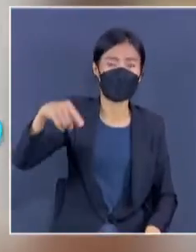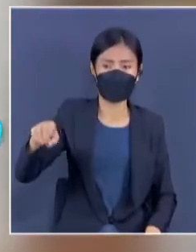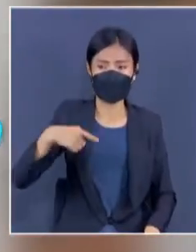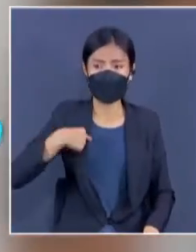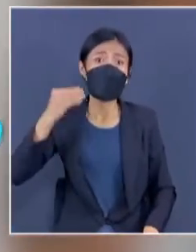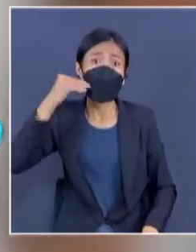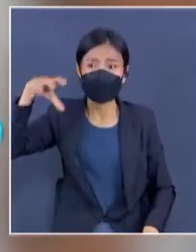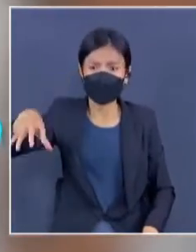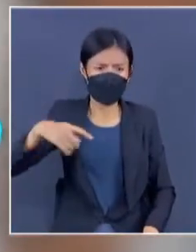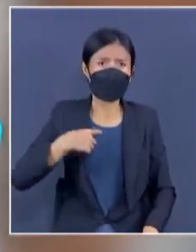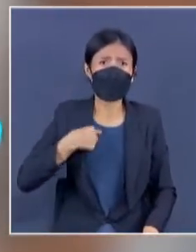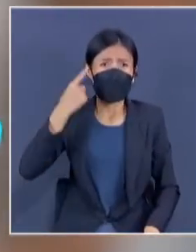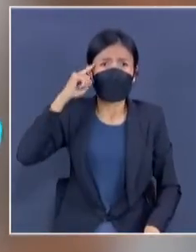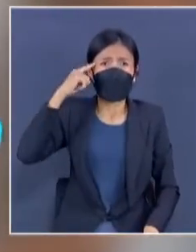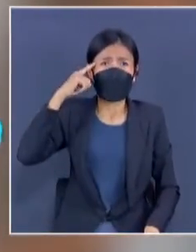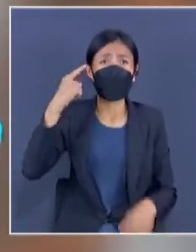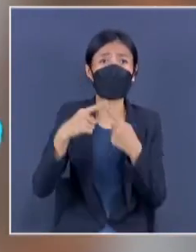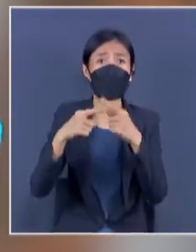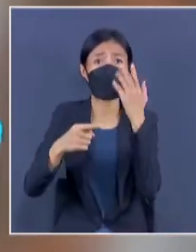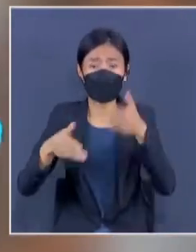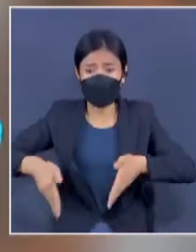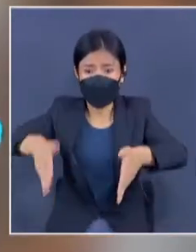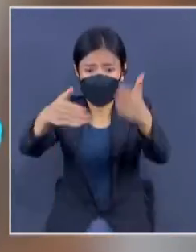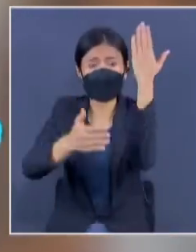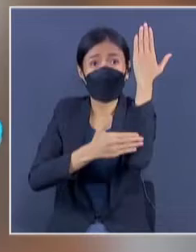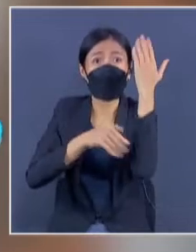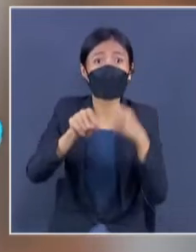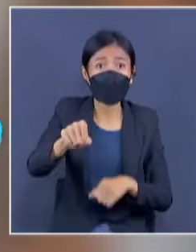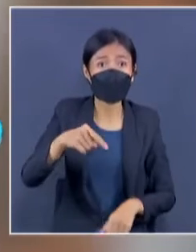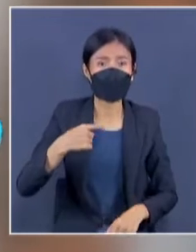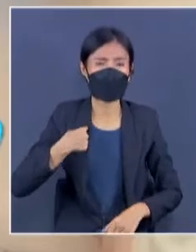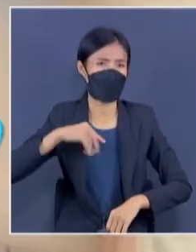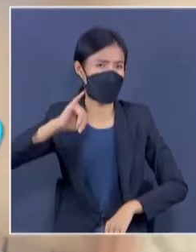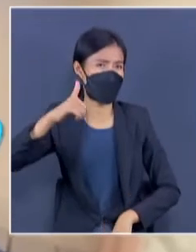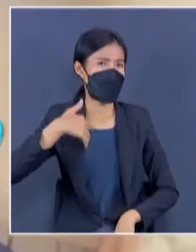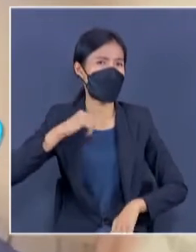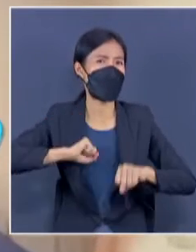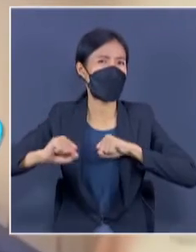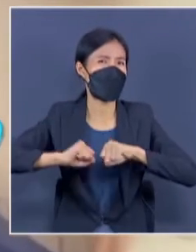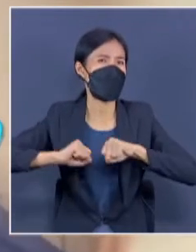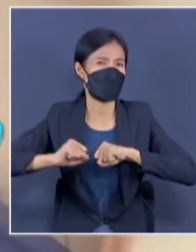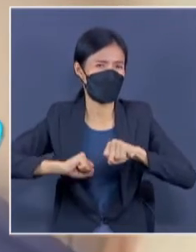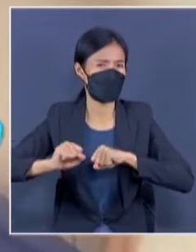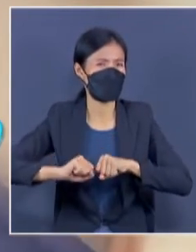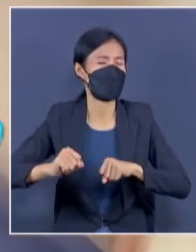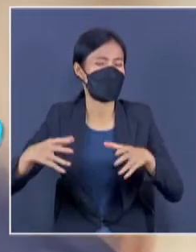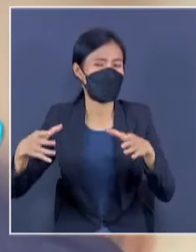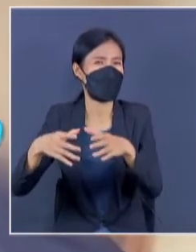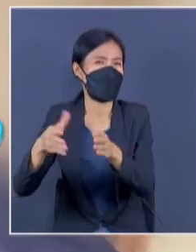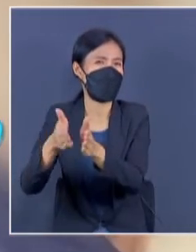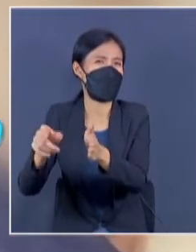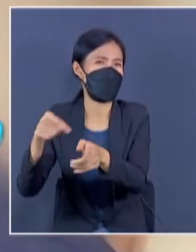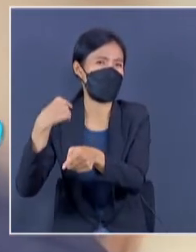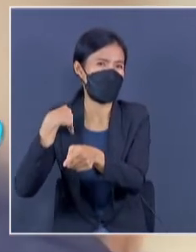แต่ว่าในซอยนั้นเนี่ยเป็นซอยที่อาจจะมีกลุ่มวัยรุ่นอีกกลุ่มนึง ครับ เคยมีปากมีเสียงมีการทะเลาะเบาะแว้งกันก่อนหน้